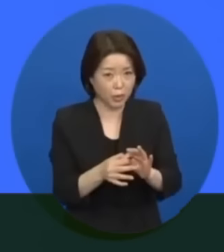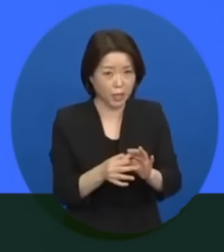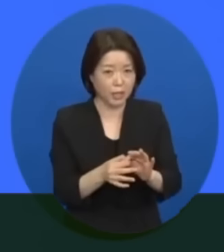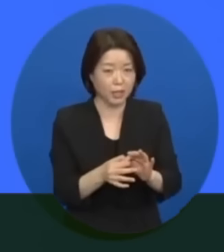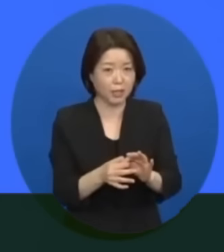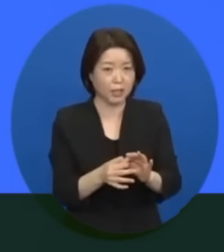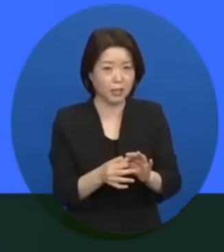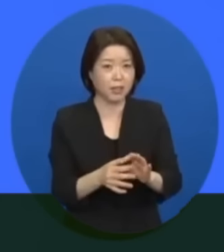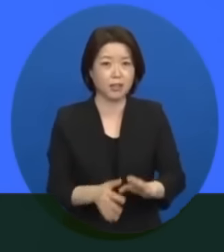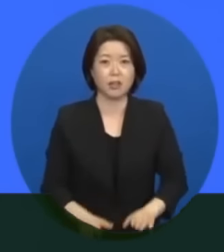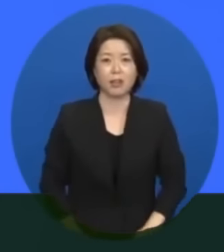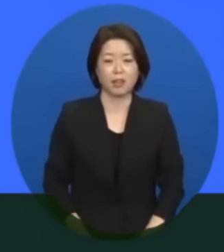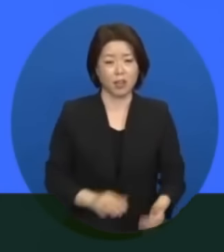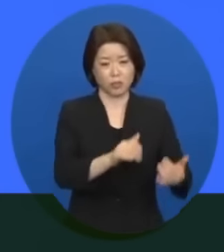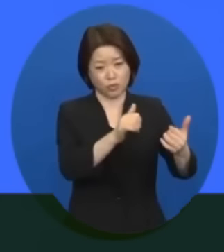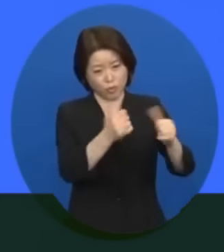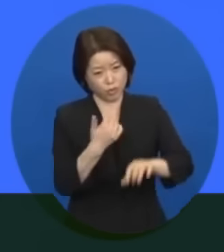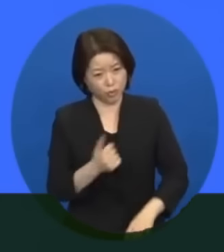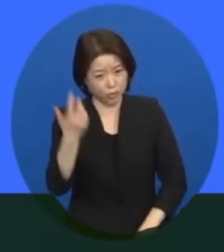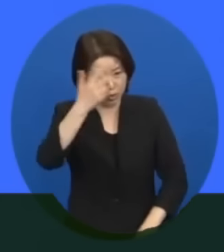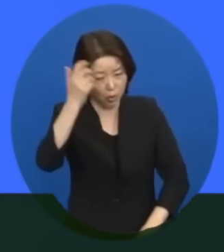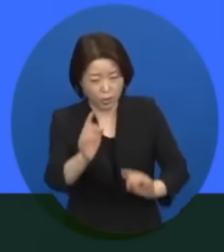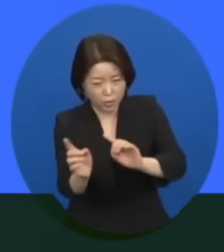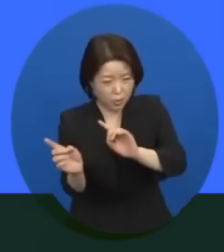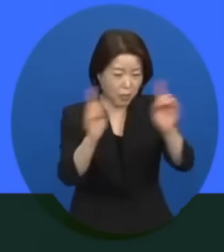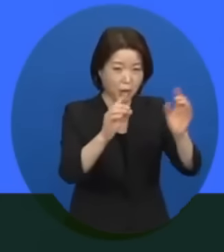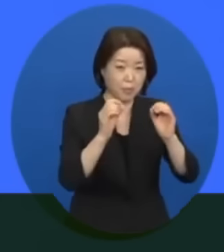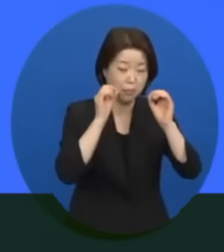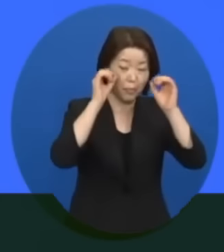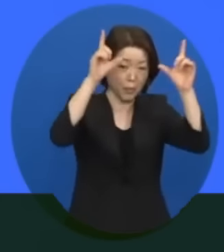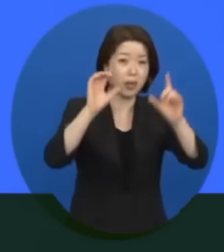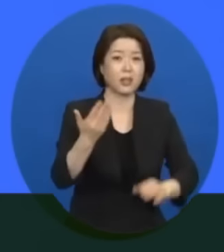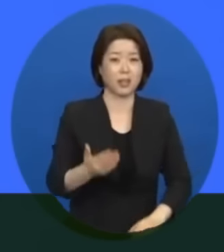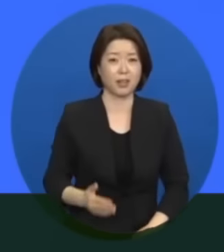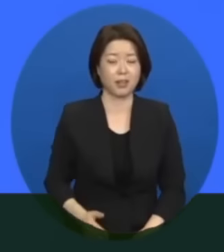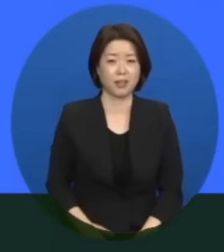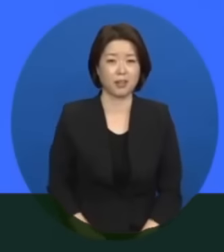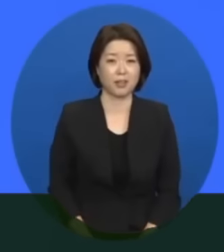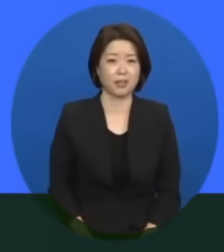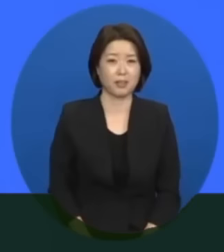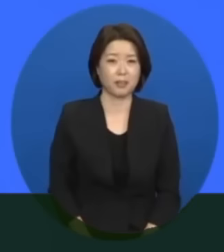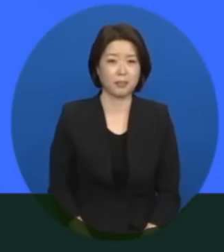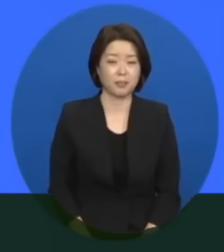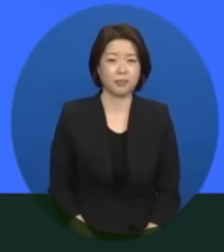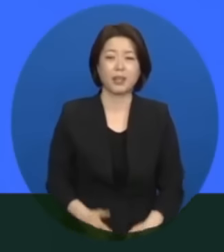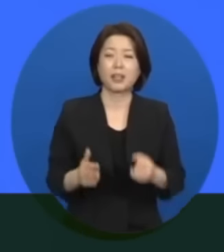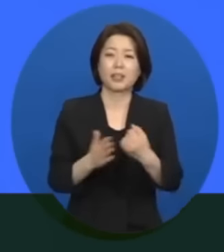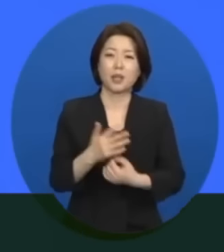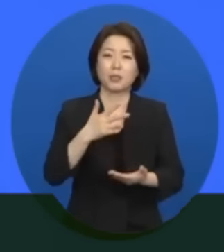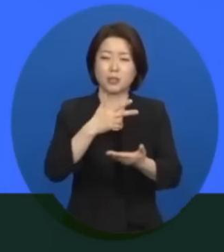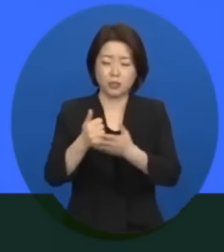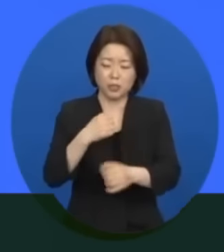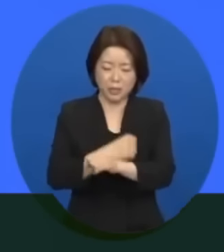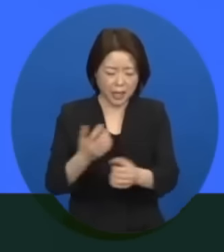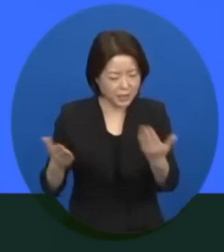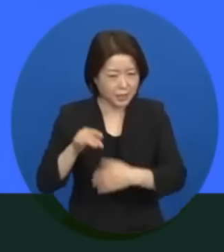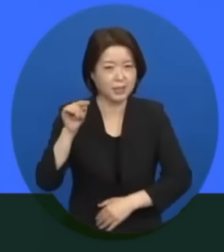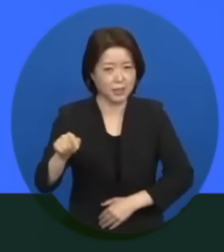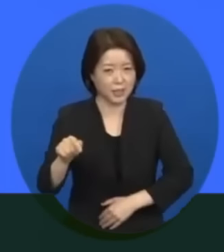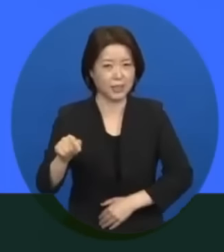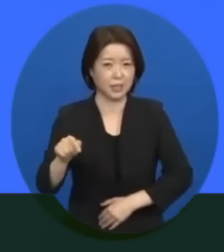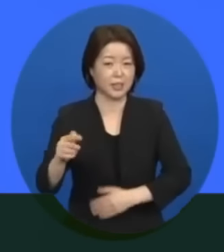통하여 죽어 있던 영원히 깨어나는 일들이 일어나게 된다는 것입니다 그래서 주님은 주님의 하신는 그 일을